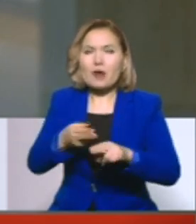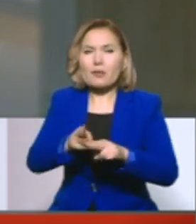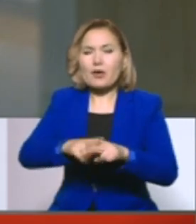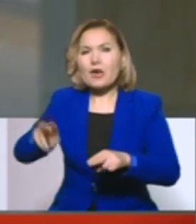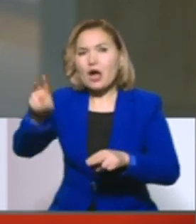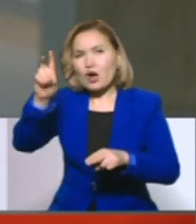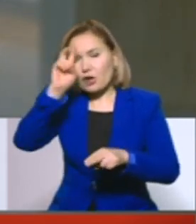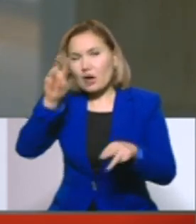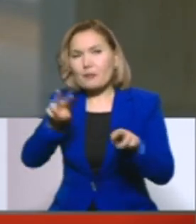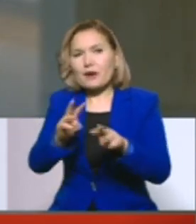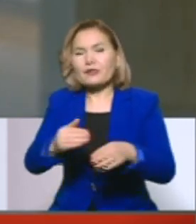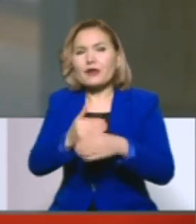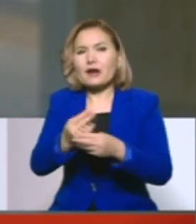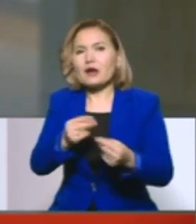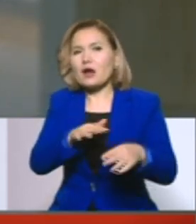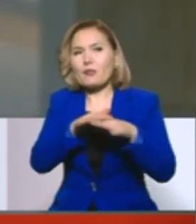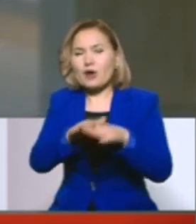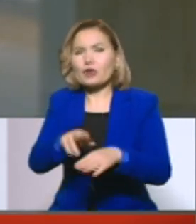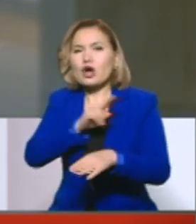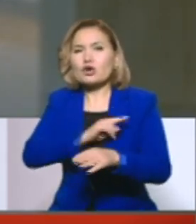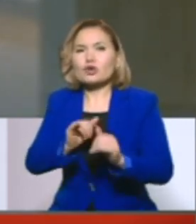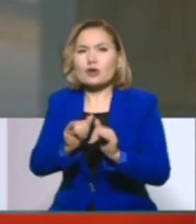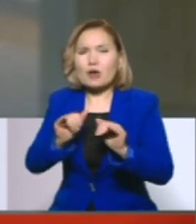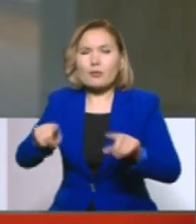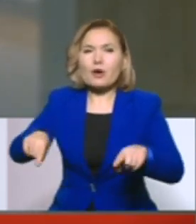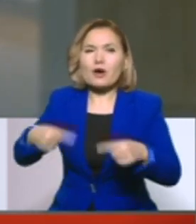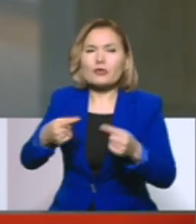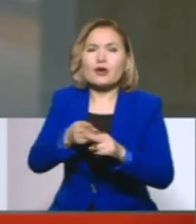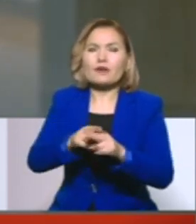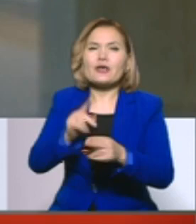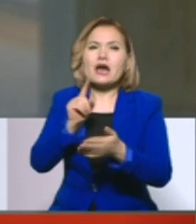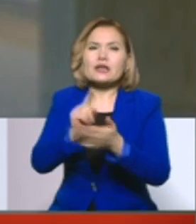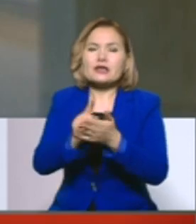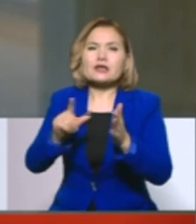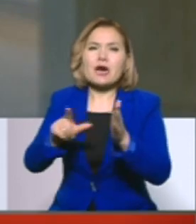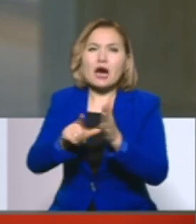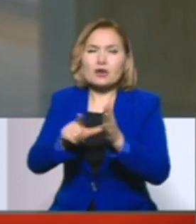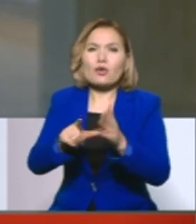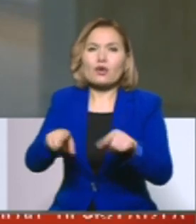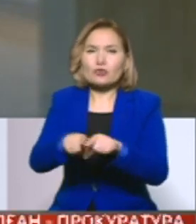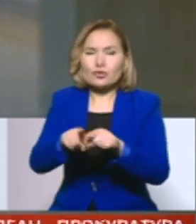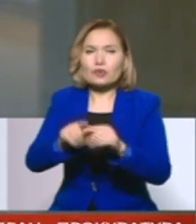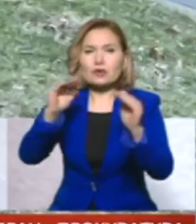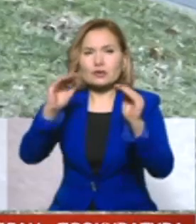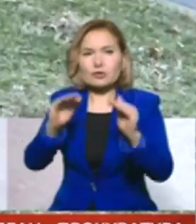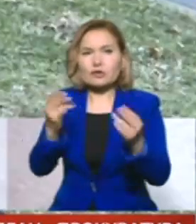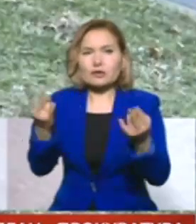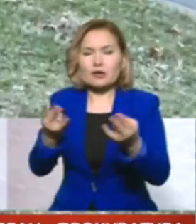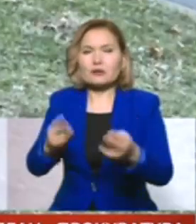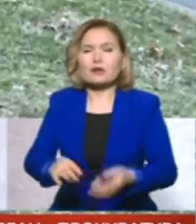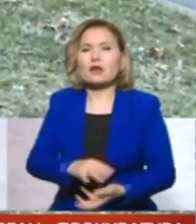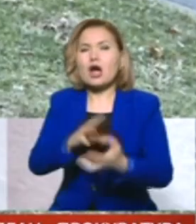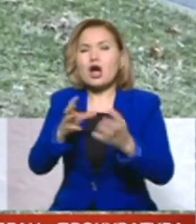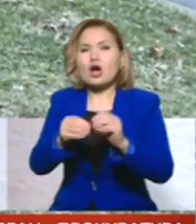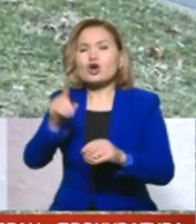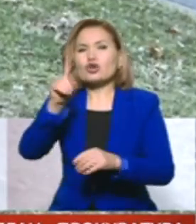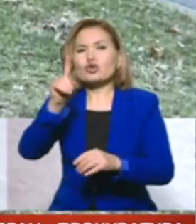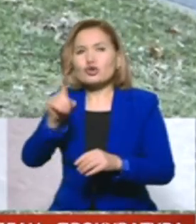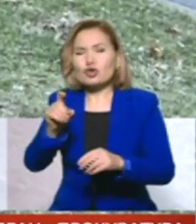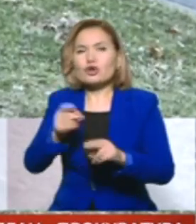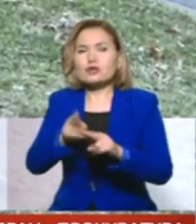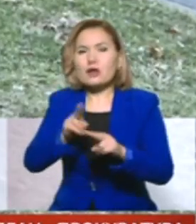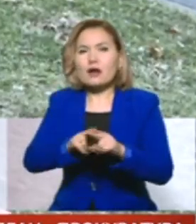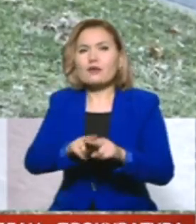үкіметтер экономикаға инвестиция құюды жеделдетуі және салықтық бюджет саясатын жетілдіруі тиіс. 100-ден аса мемлекеттің соңғы